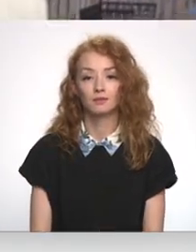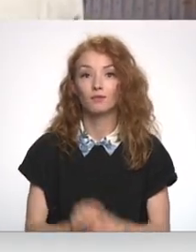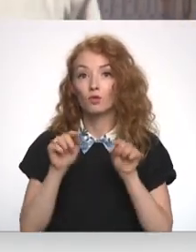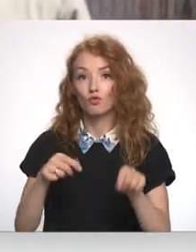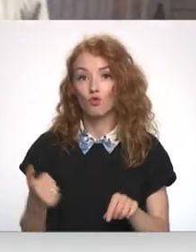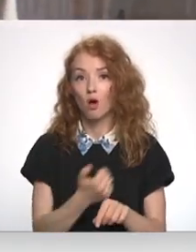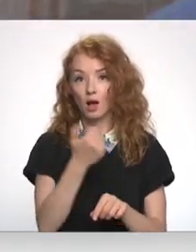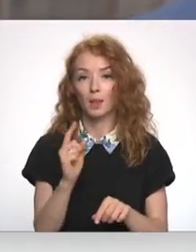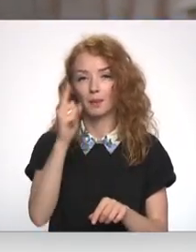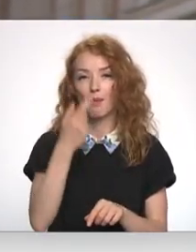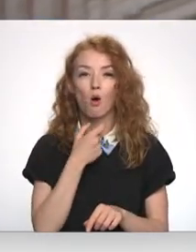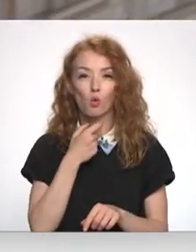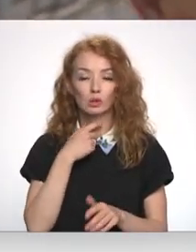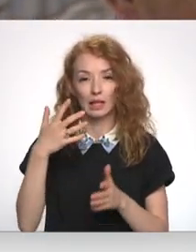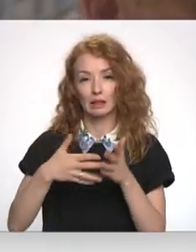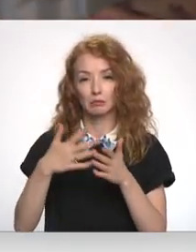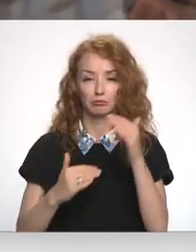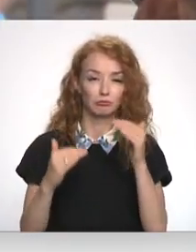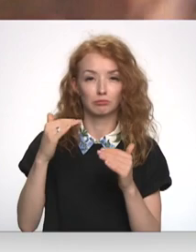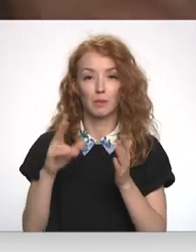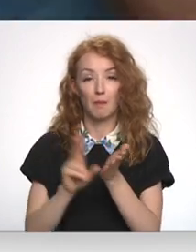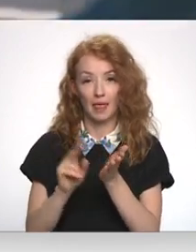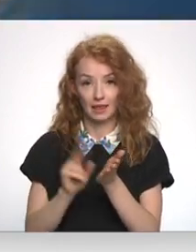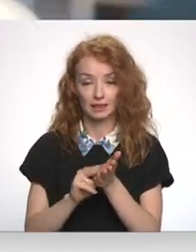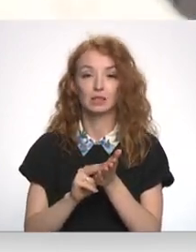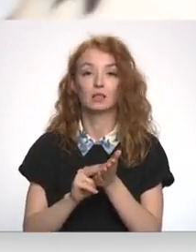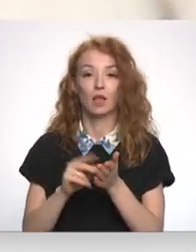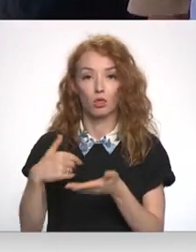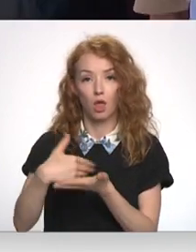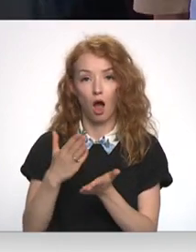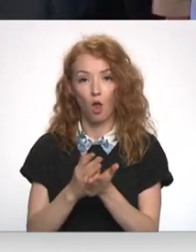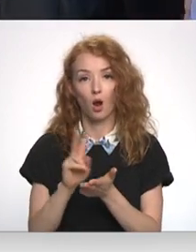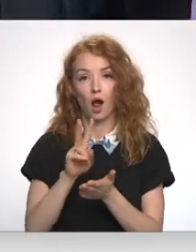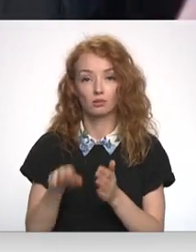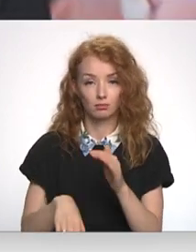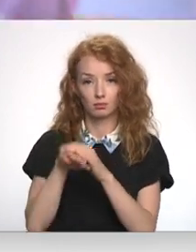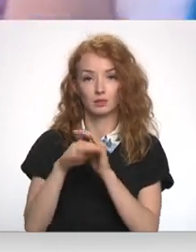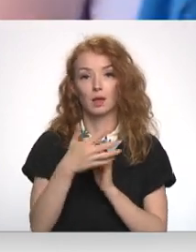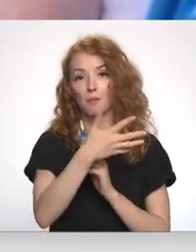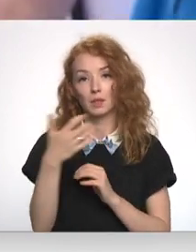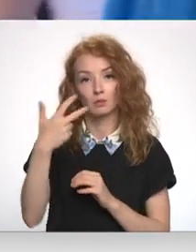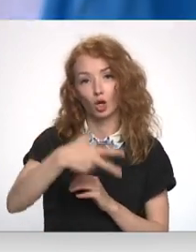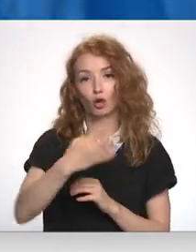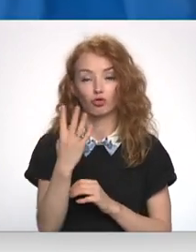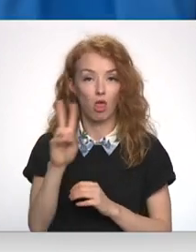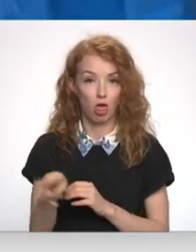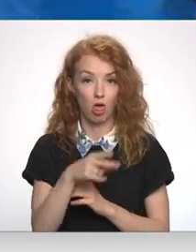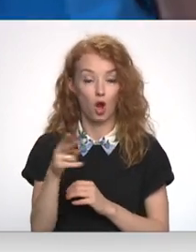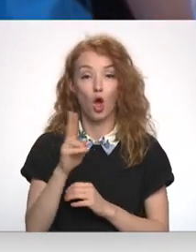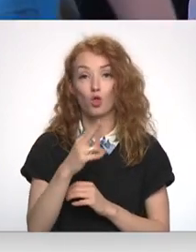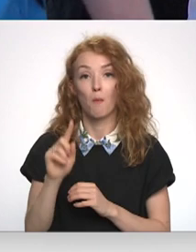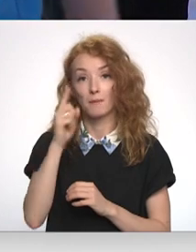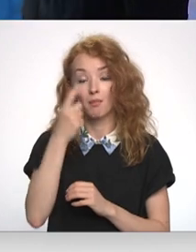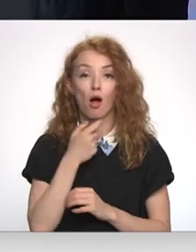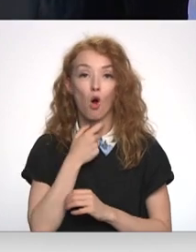Šogad 1. Augustā indeksēs valsts pensijas vai tās daļas apmēru, kas nepārsniec 534 eiro. No 1. augusta